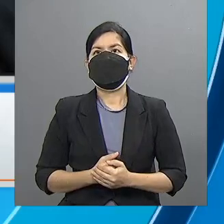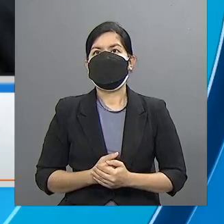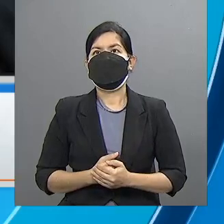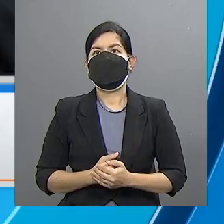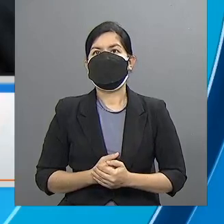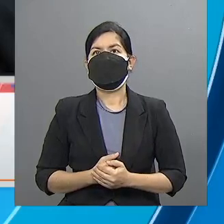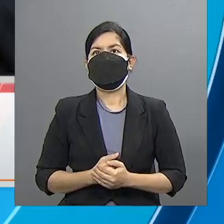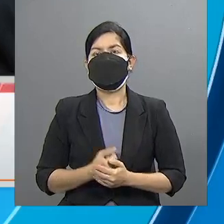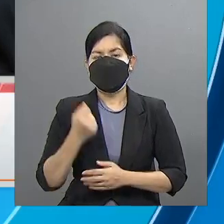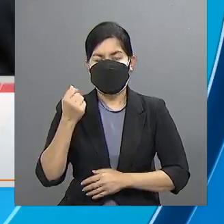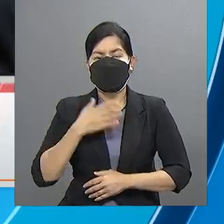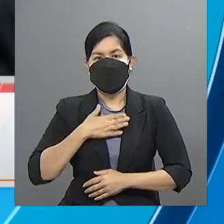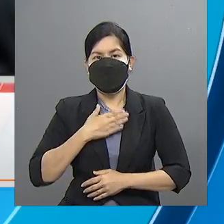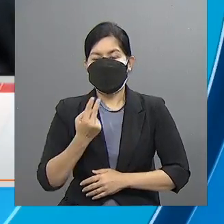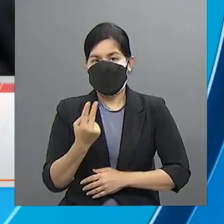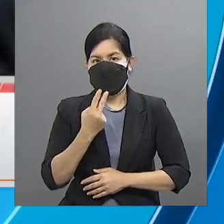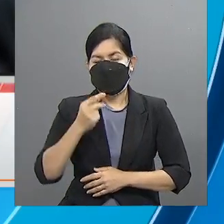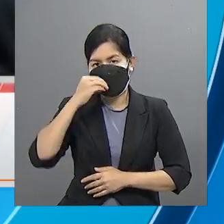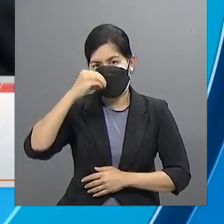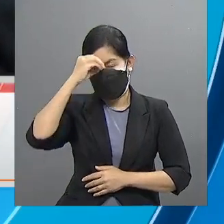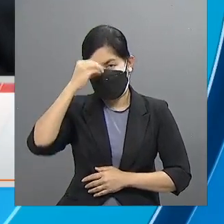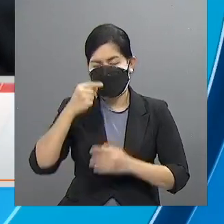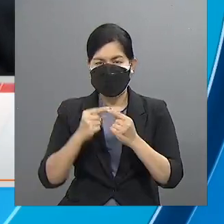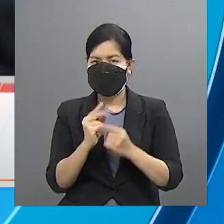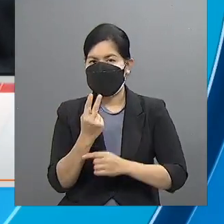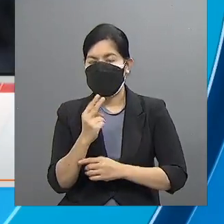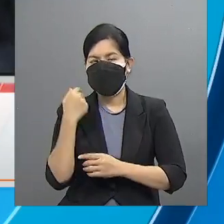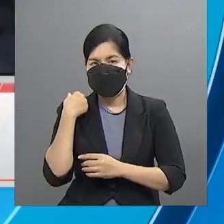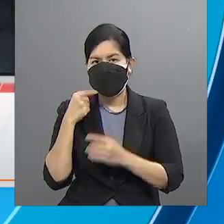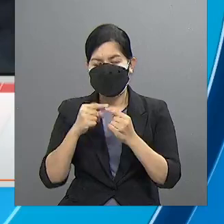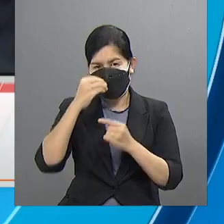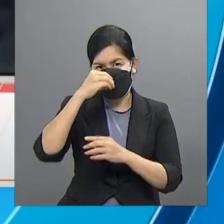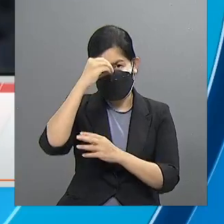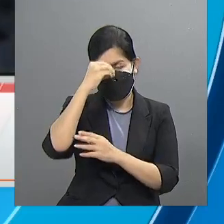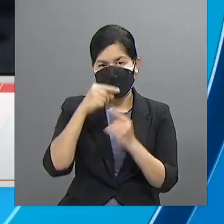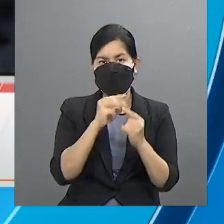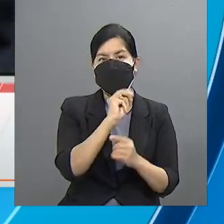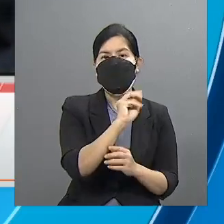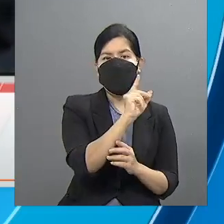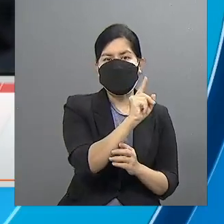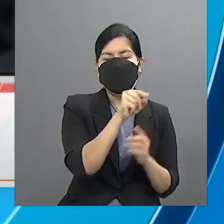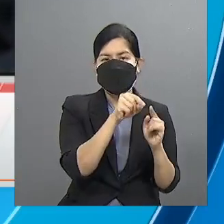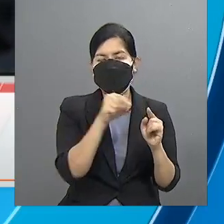นะครับเรียนตั้งแต่ตอนมัธยมนะครับอยู่ที่อัสสัมชัญครับผมแ